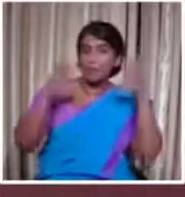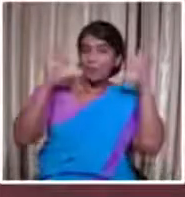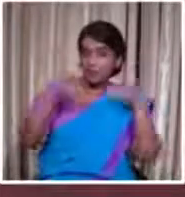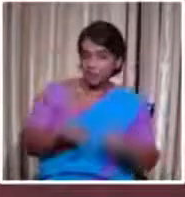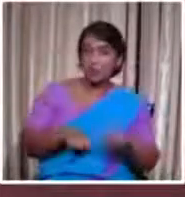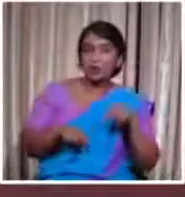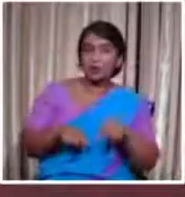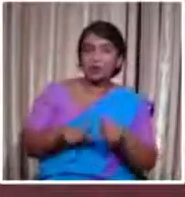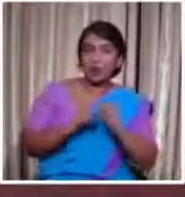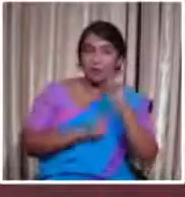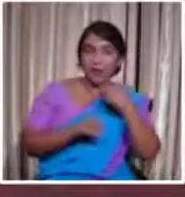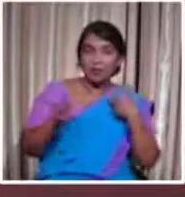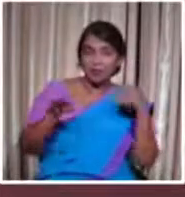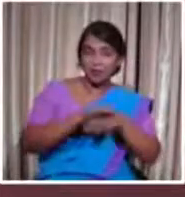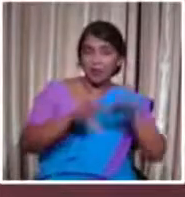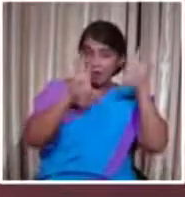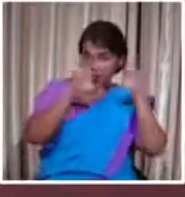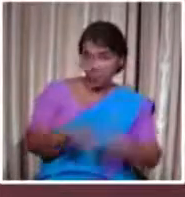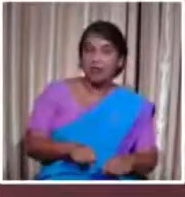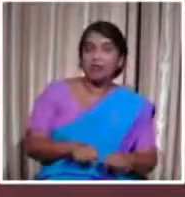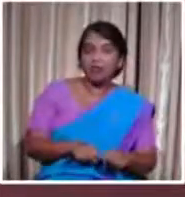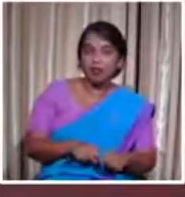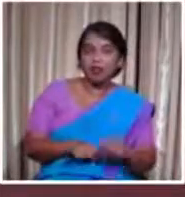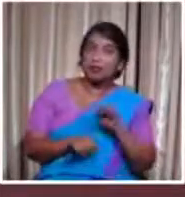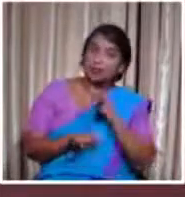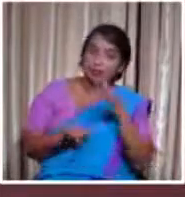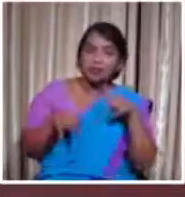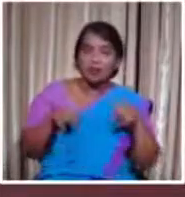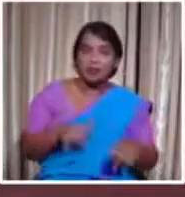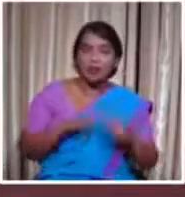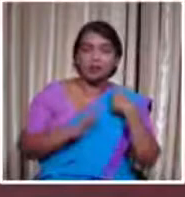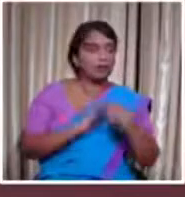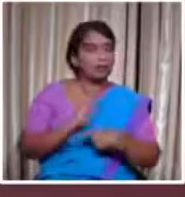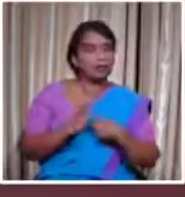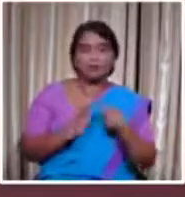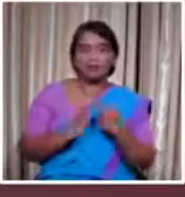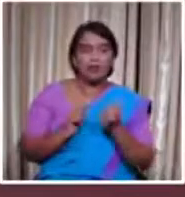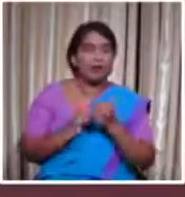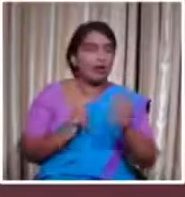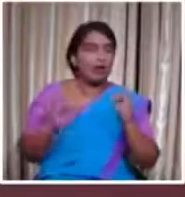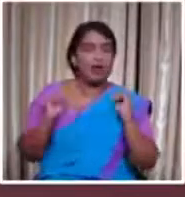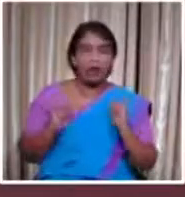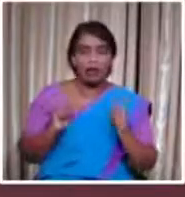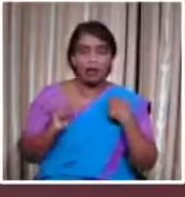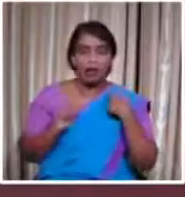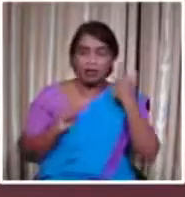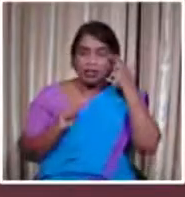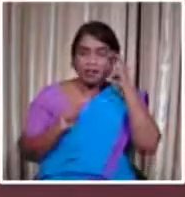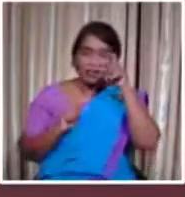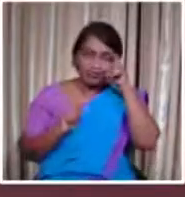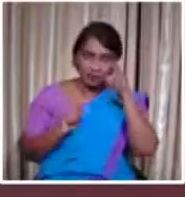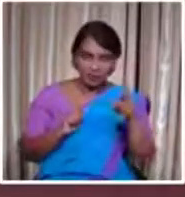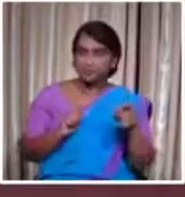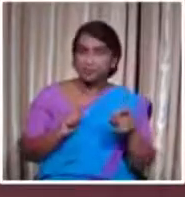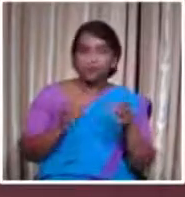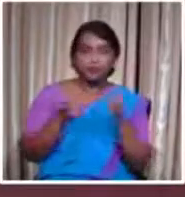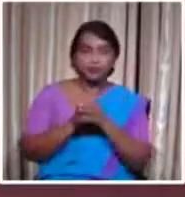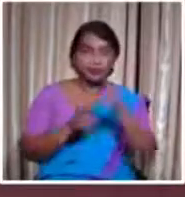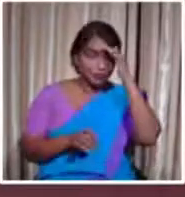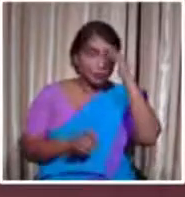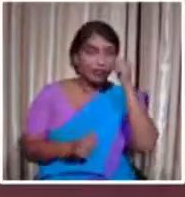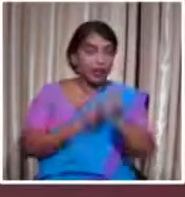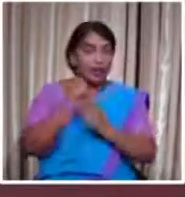එයා මෙතනට ආව මේක බලය තහවුරු කරගන්න. එහෙම වුණා නම් අද මේ රටේ වෙන්නේ මොකද්ද කියන එක කල්පනා කරලා බලන්න. පක්ෂ නායකෝ